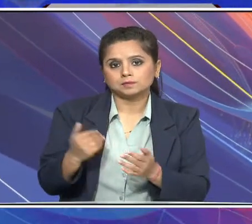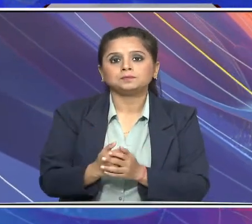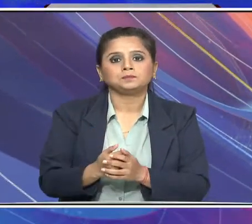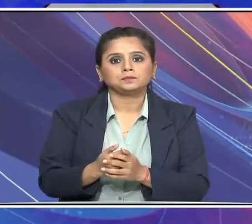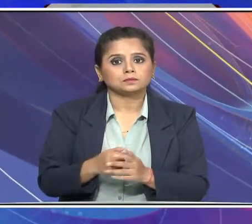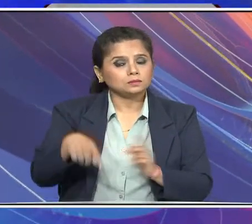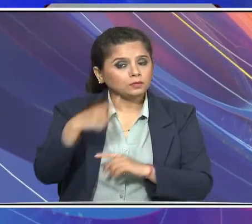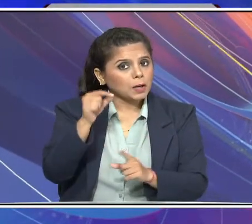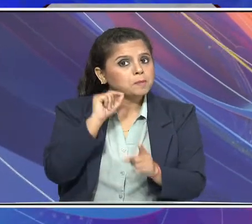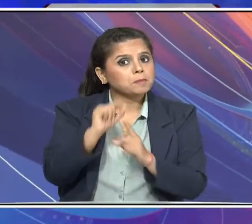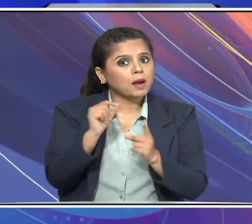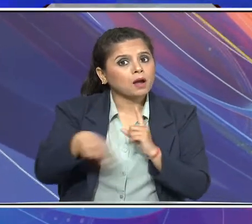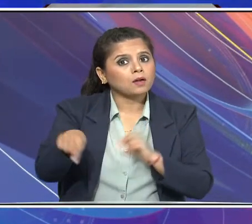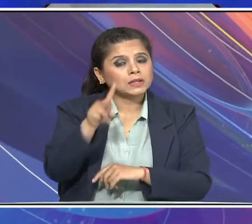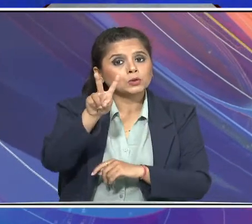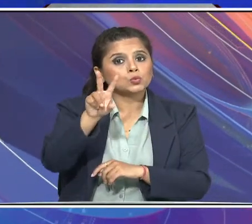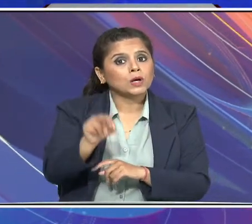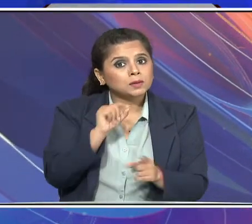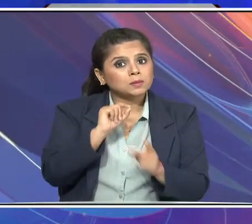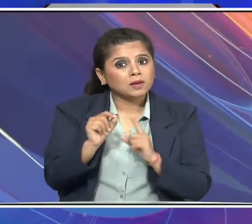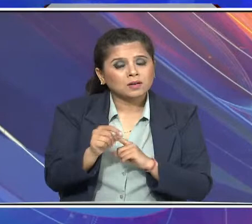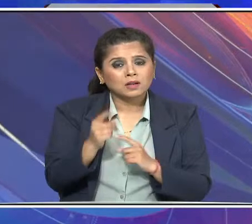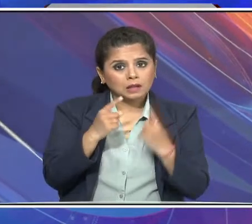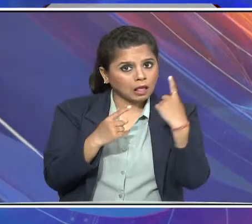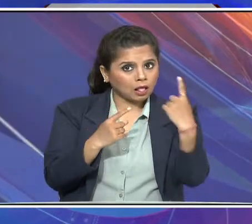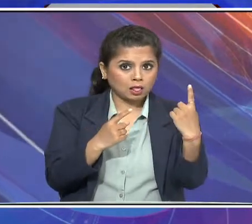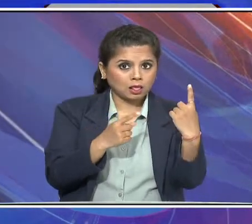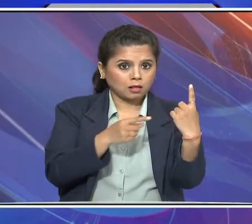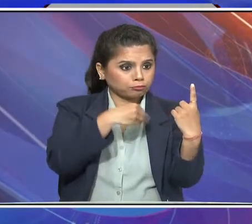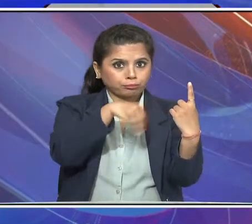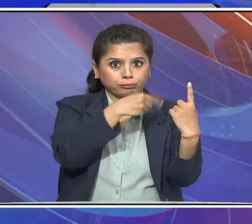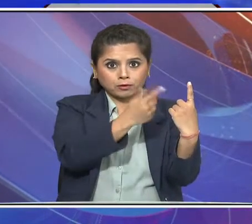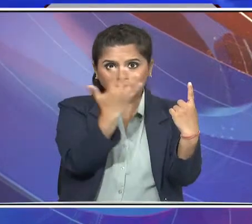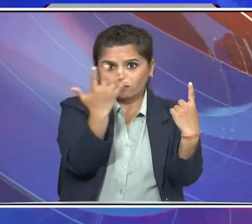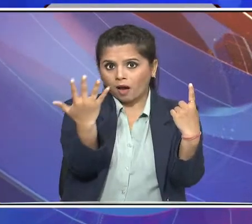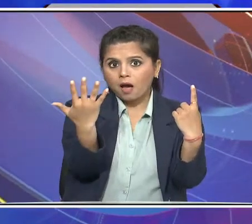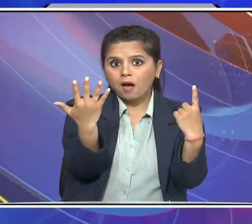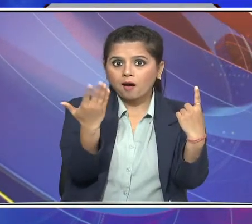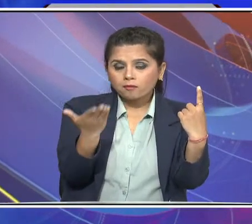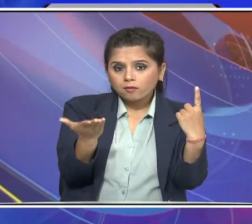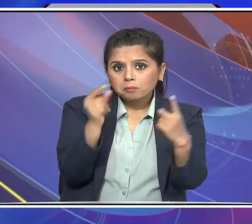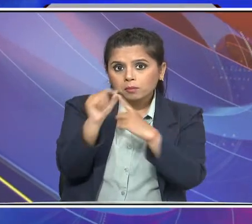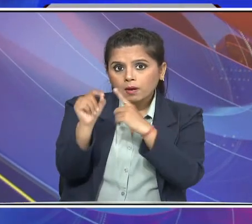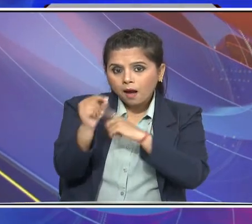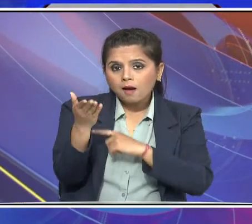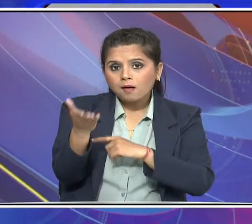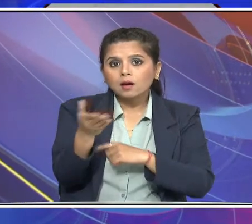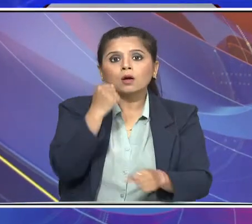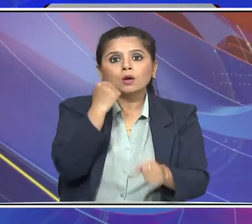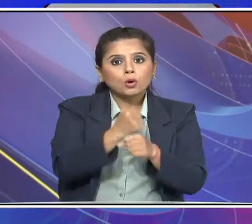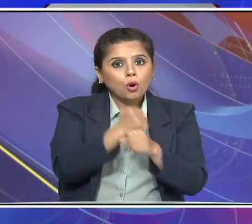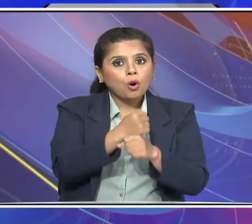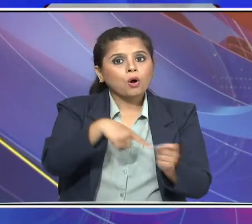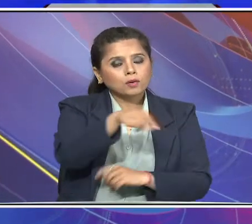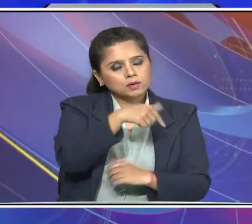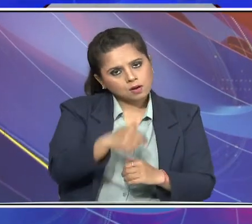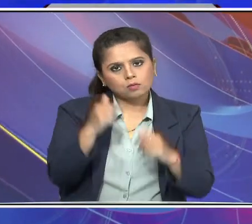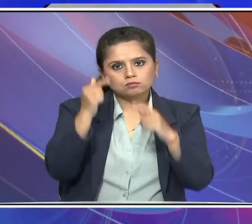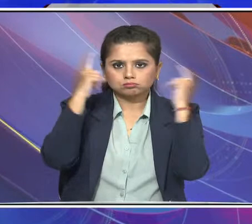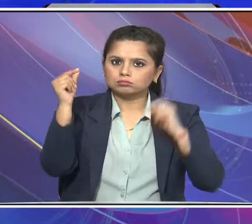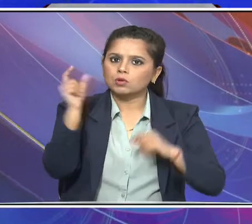प्राइवेट नर्सिंग कॉलेज के सामने पांच गवर्नमेंट नर्सिंग कॉलेज खुलेगी